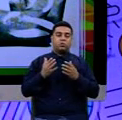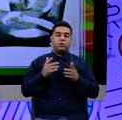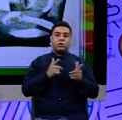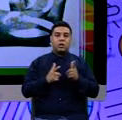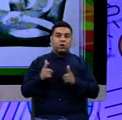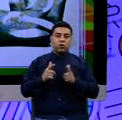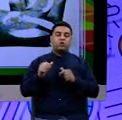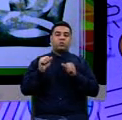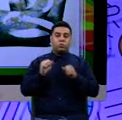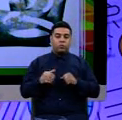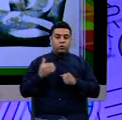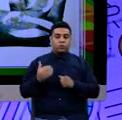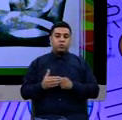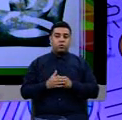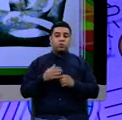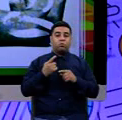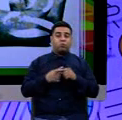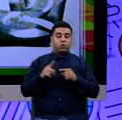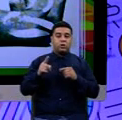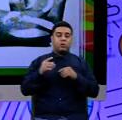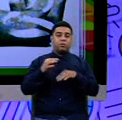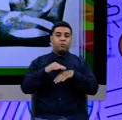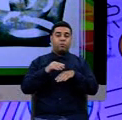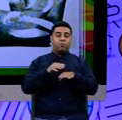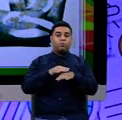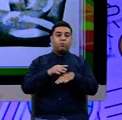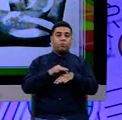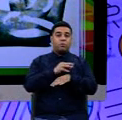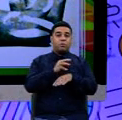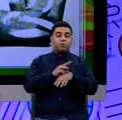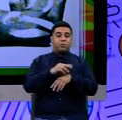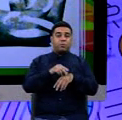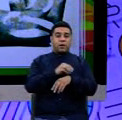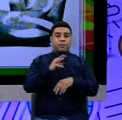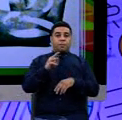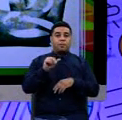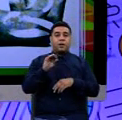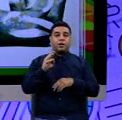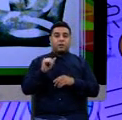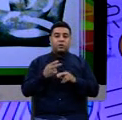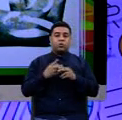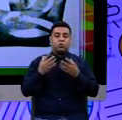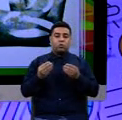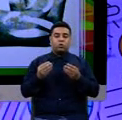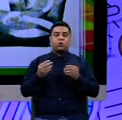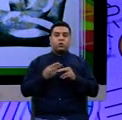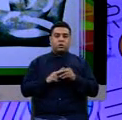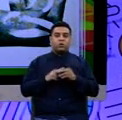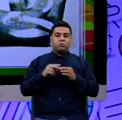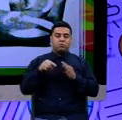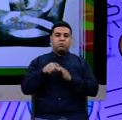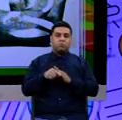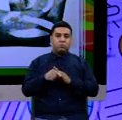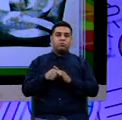par yostiqlar tayyorlanar ekan. Uning patidan mana shunday yumshoq va momiq par yostiqlar